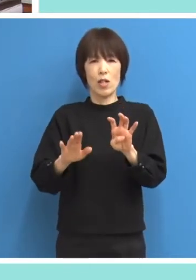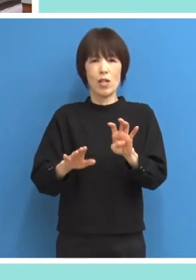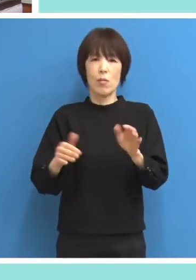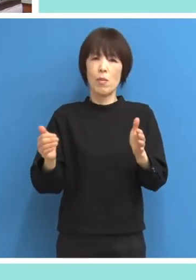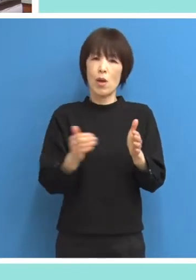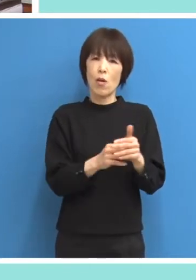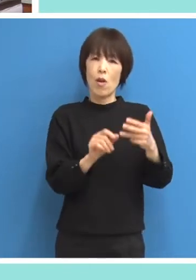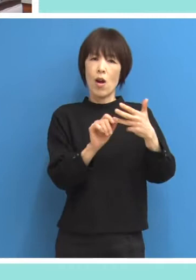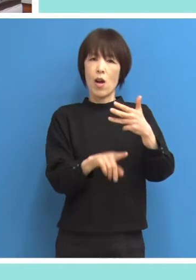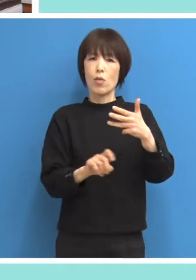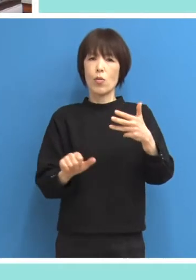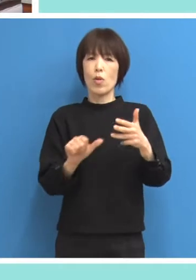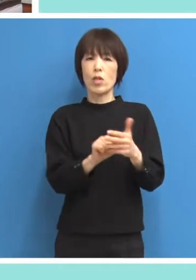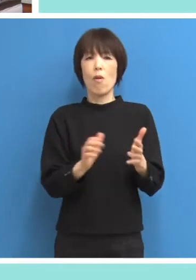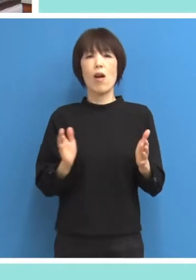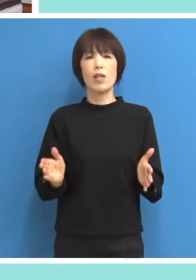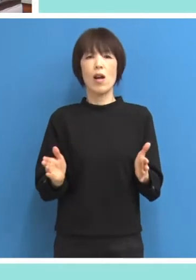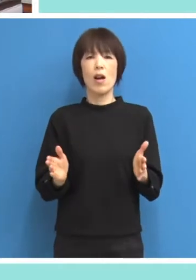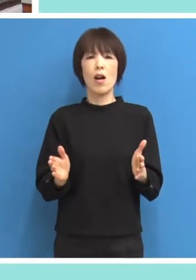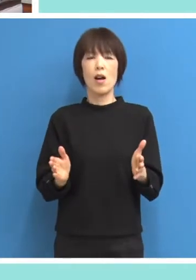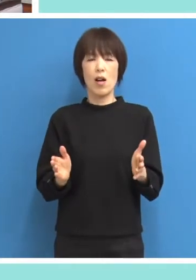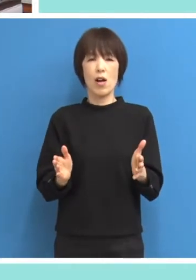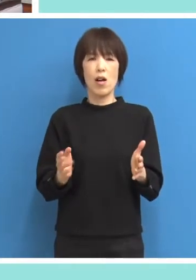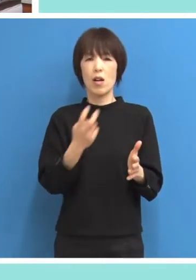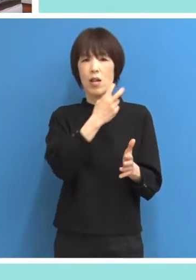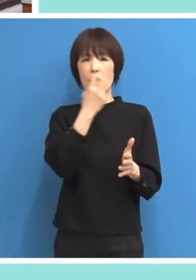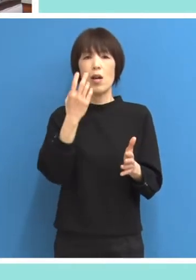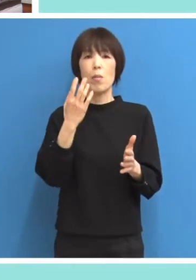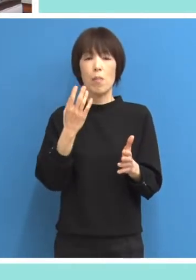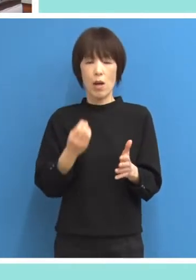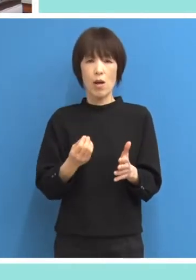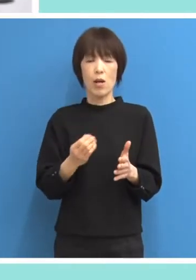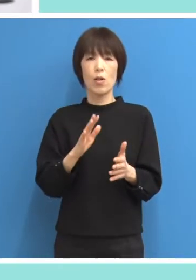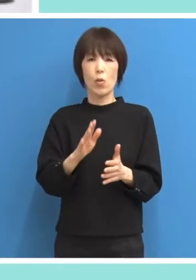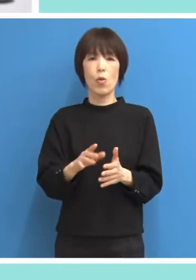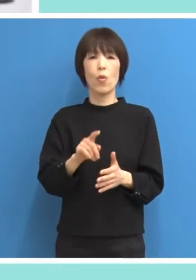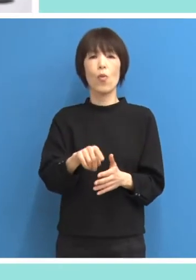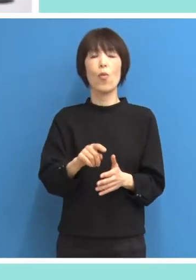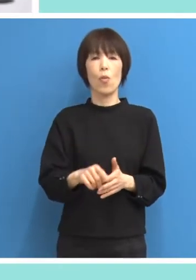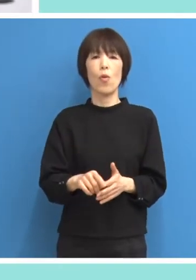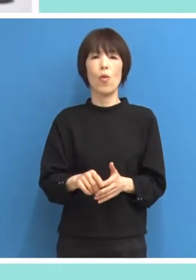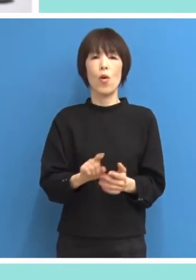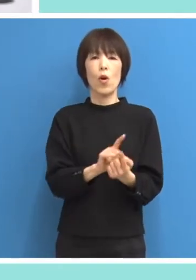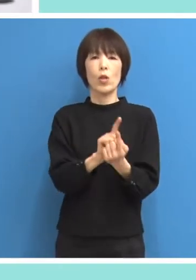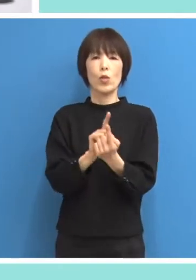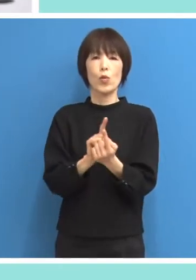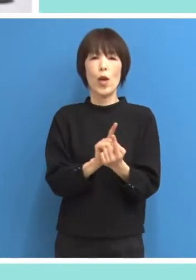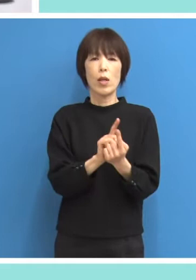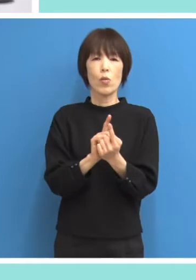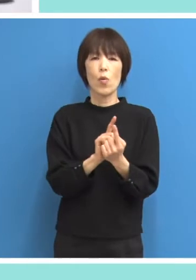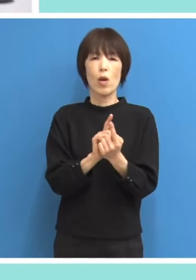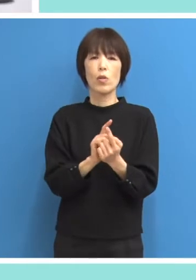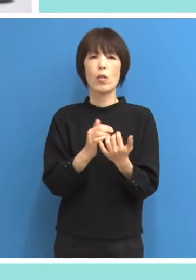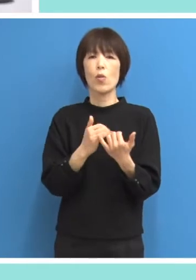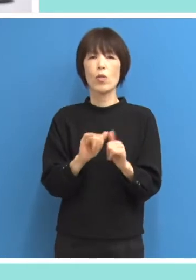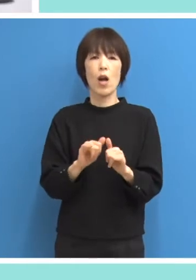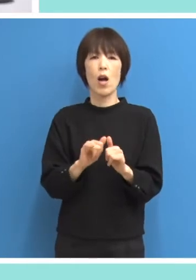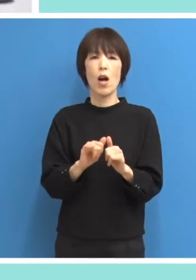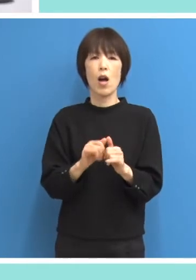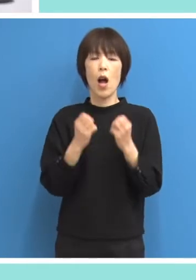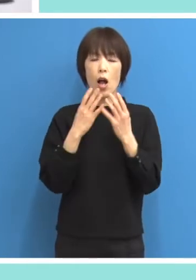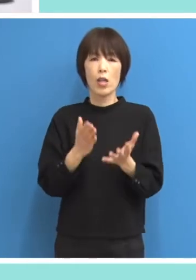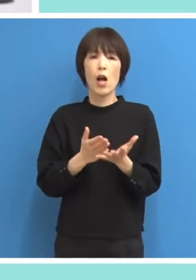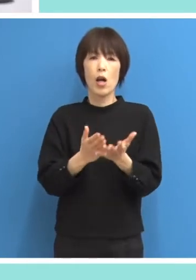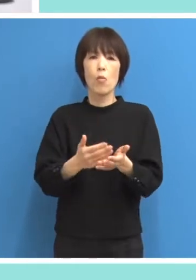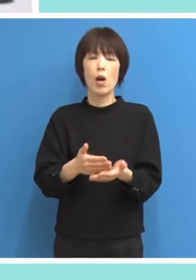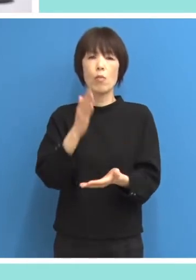8月15日までですね、感染者が確認されましたけど、ここについても、周辺の濃厚接触者からの